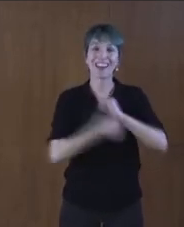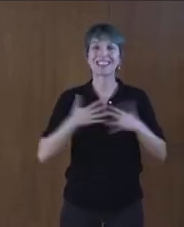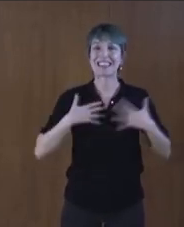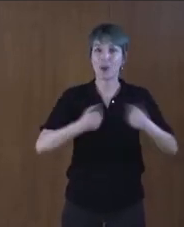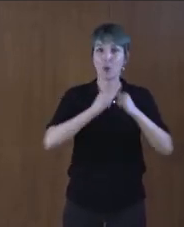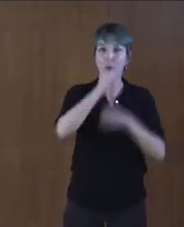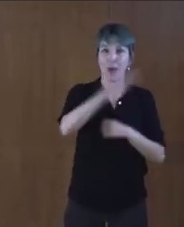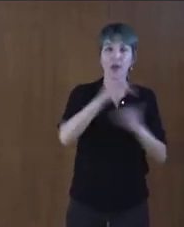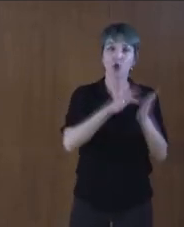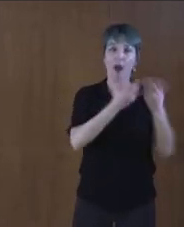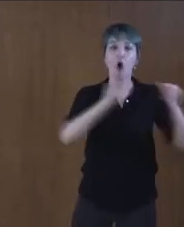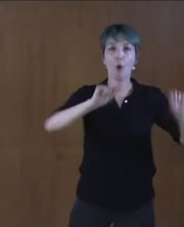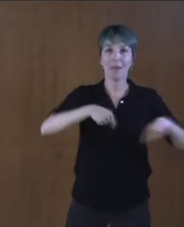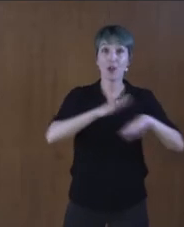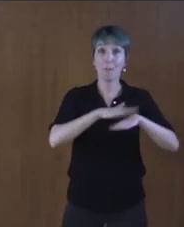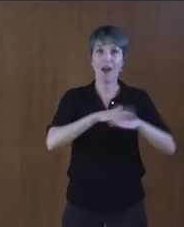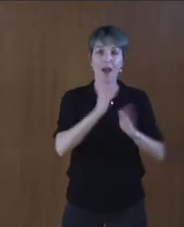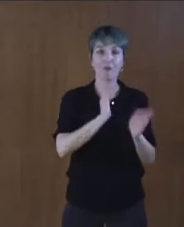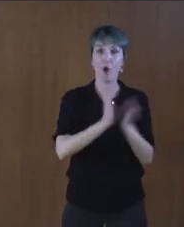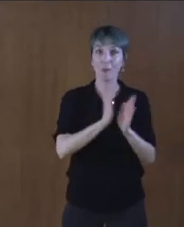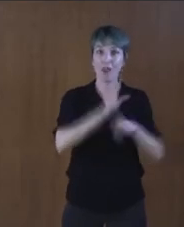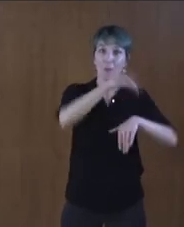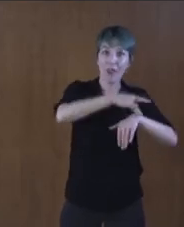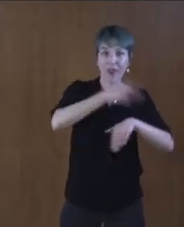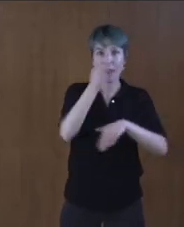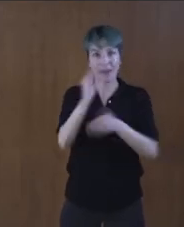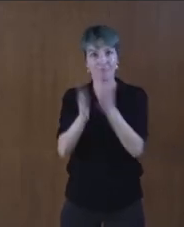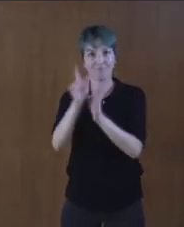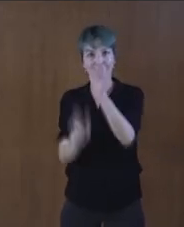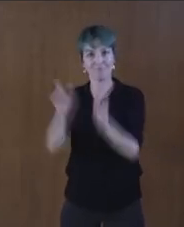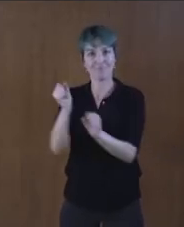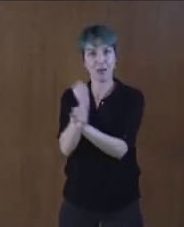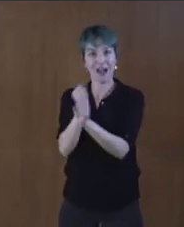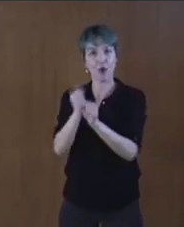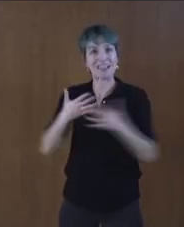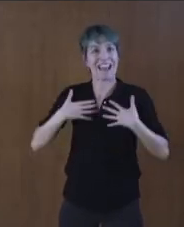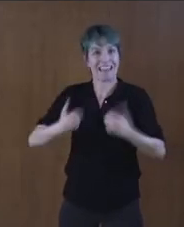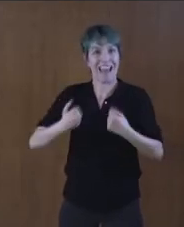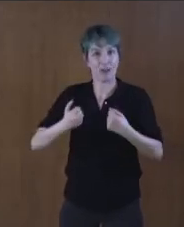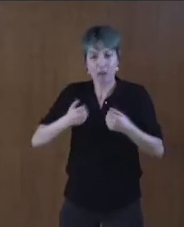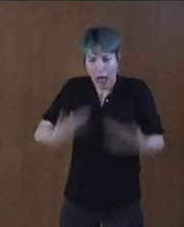un programa de medicina i de formació del personal sanitari propi dels nostres temps,